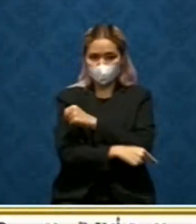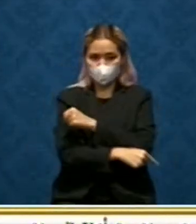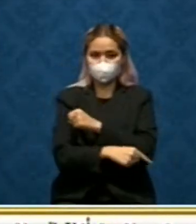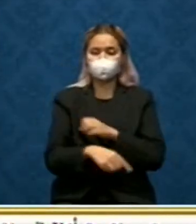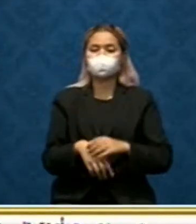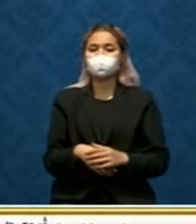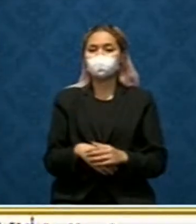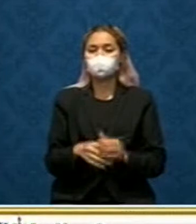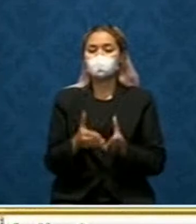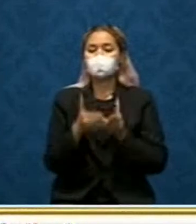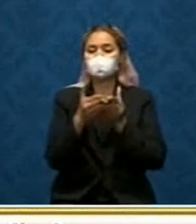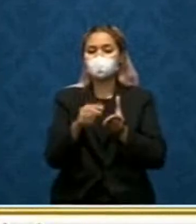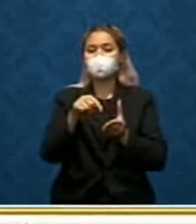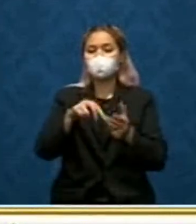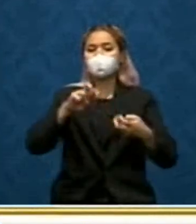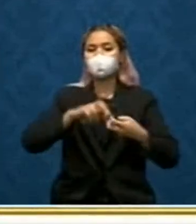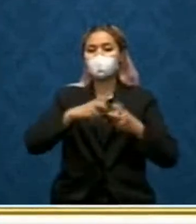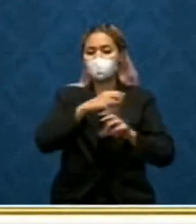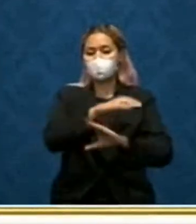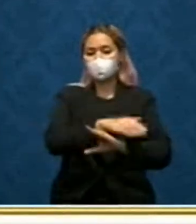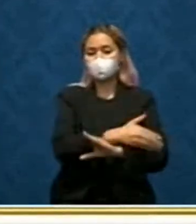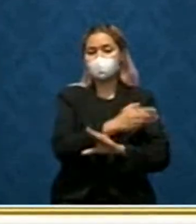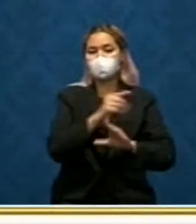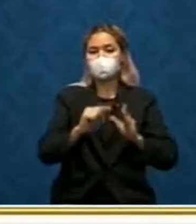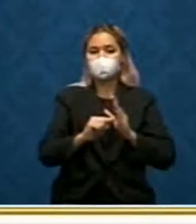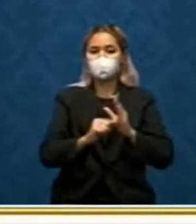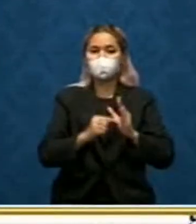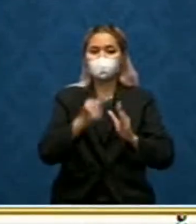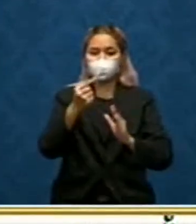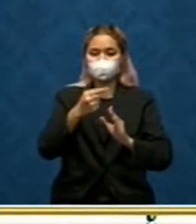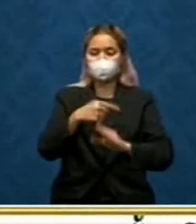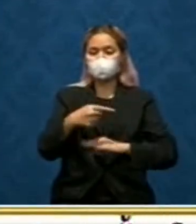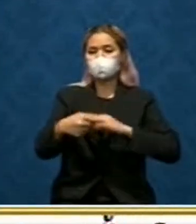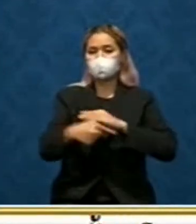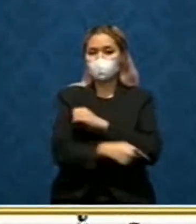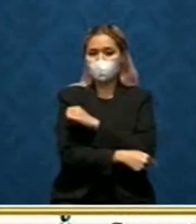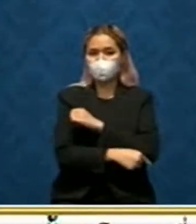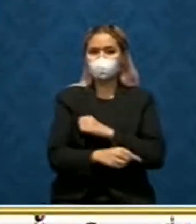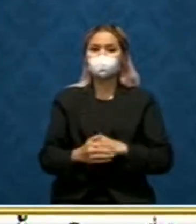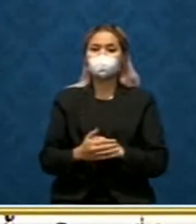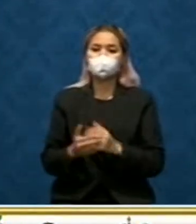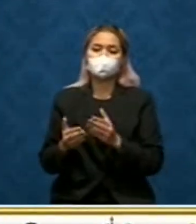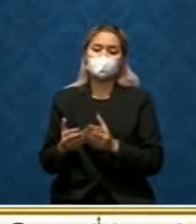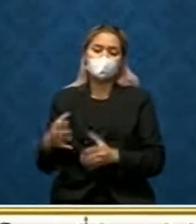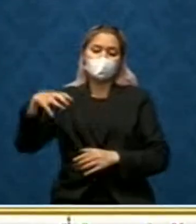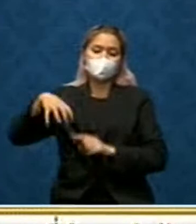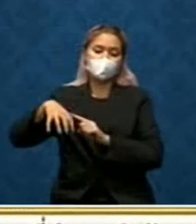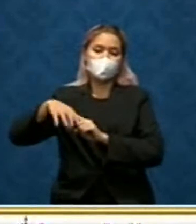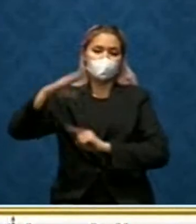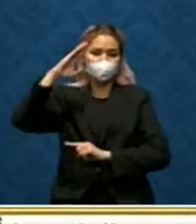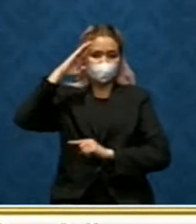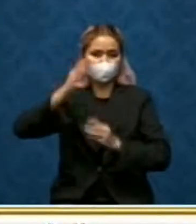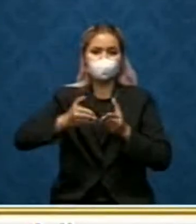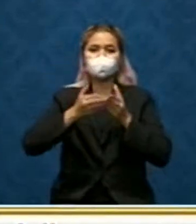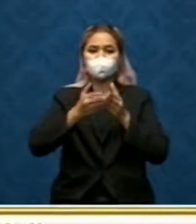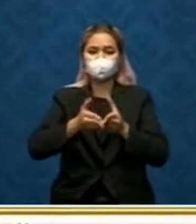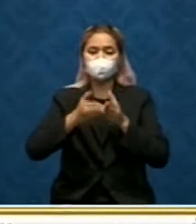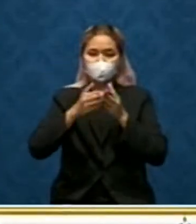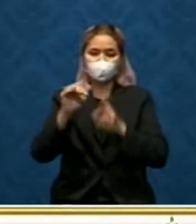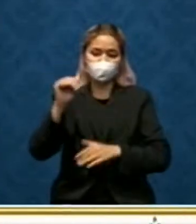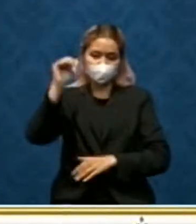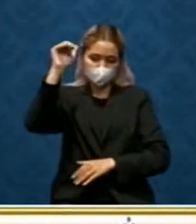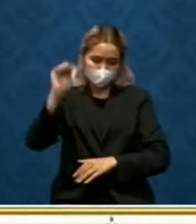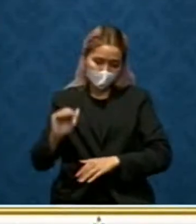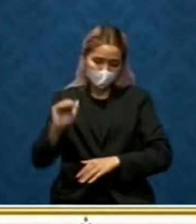ทุจริตทุกจริอยู่ไหนนี้กระห bakalımกองท olehเป็ใคร รนพี่รุ่นน้อง